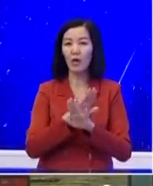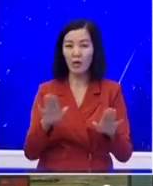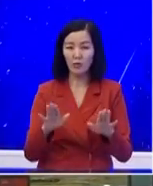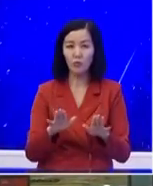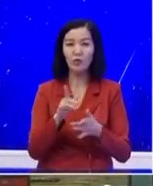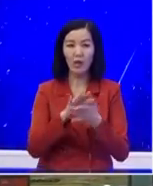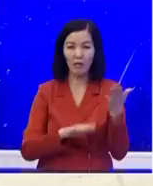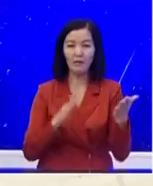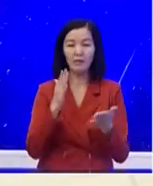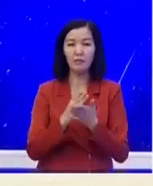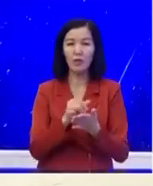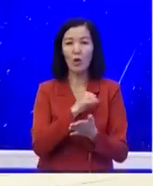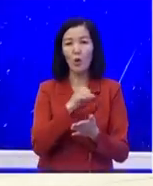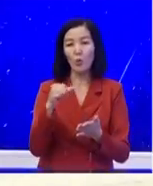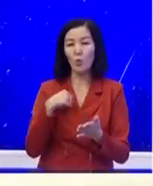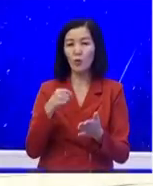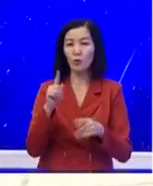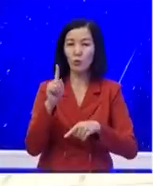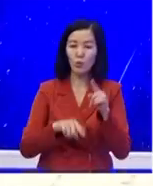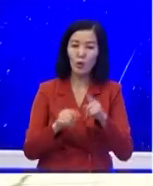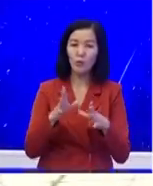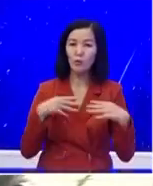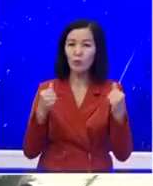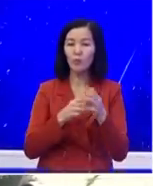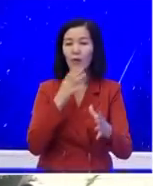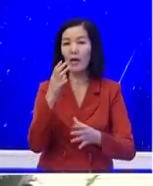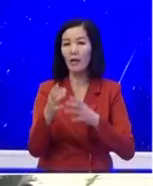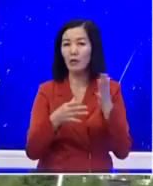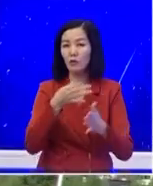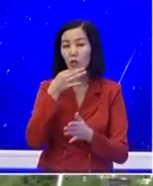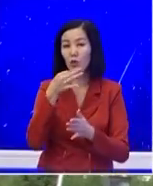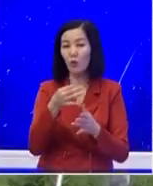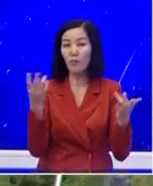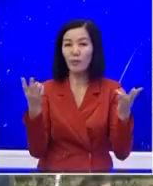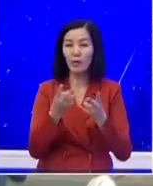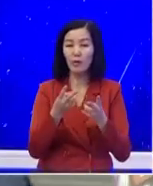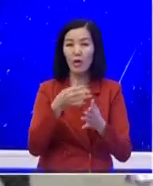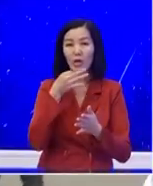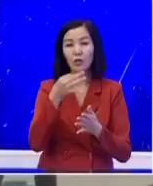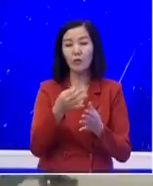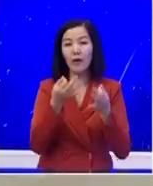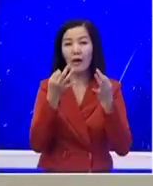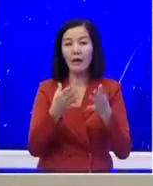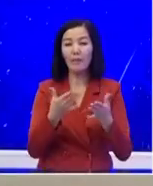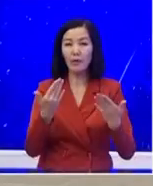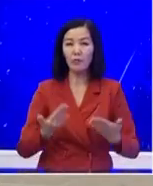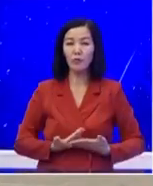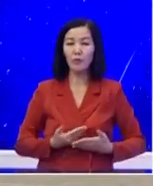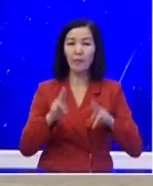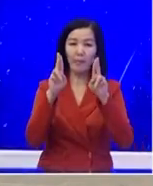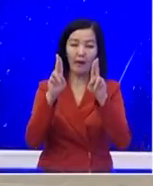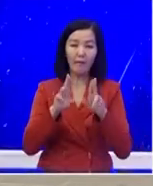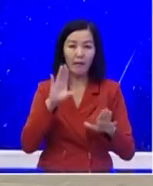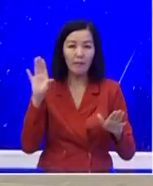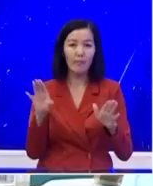Әр адам өзі және туыс-туған үшін ғана емес, әлем үшін жауапты сәт. Жауапкершілік қарапайым тұрмыстық қағидаларды